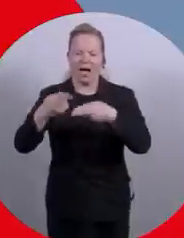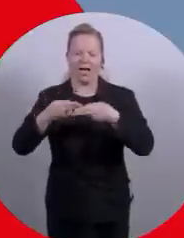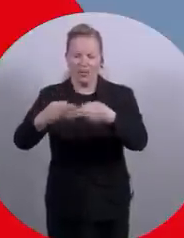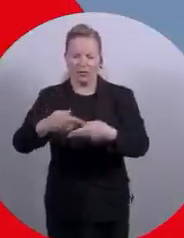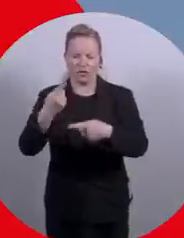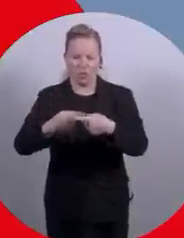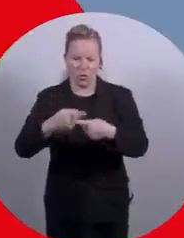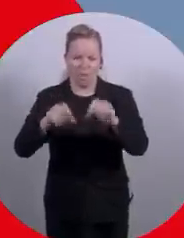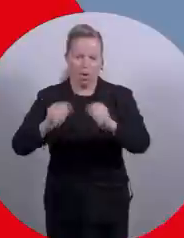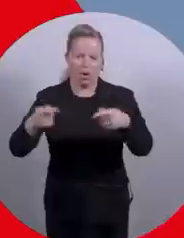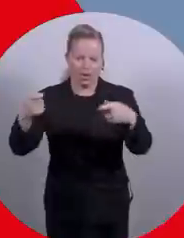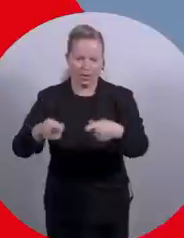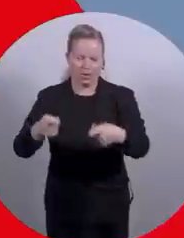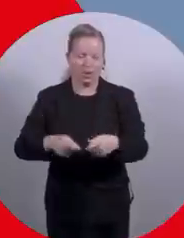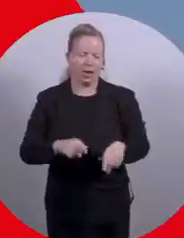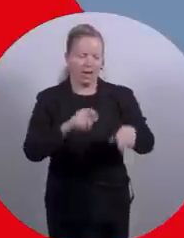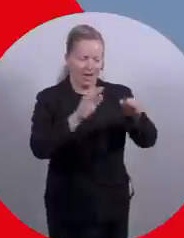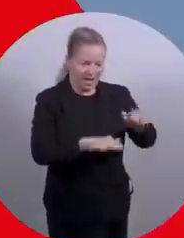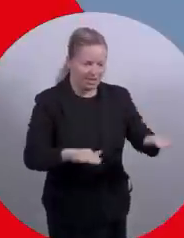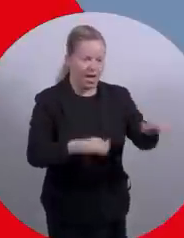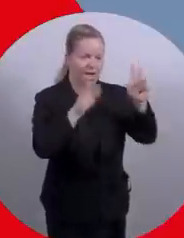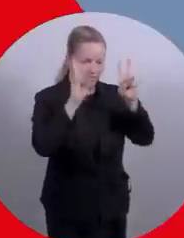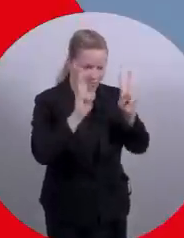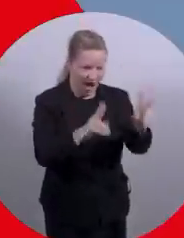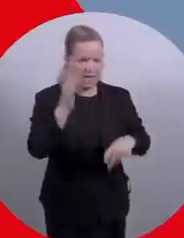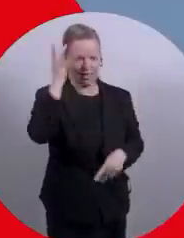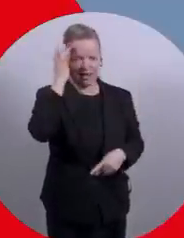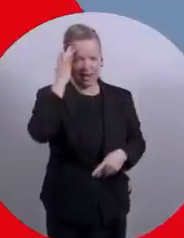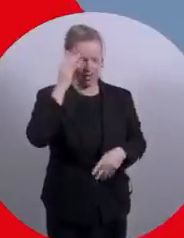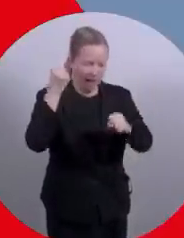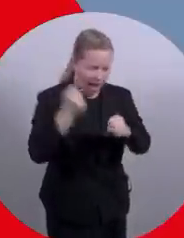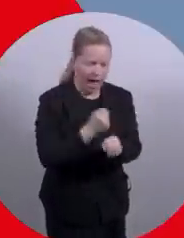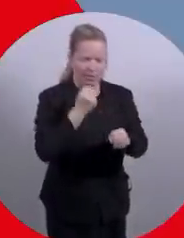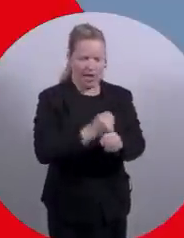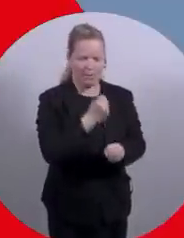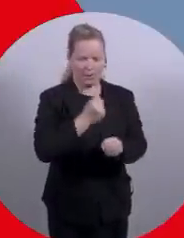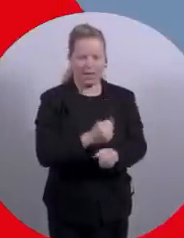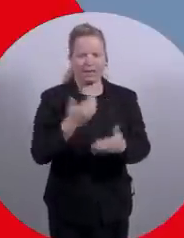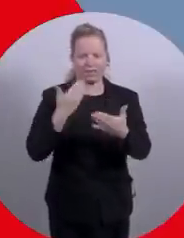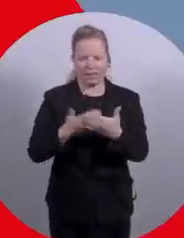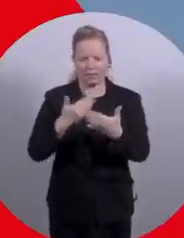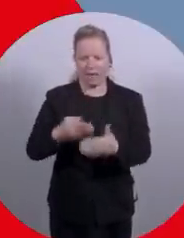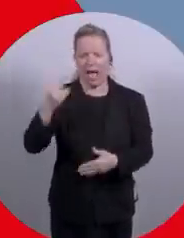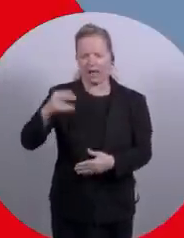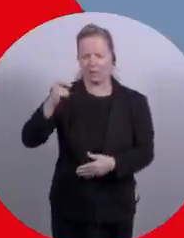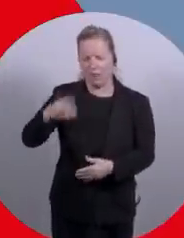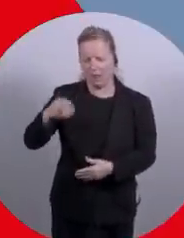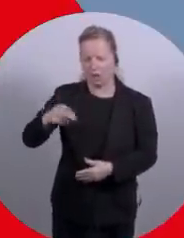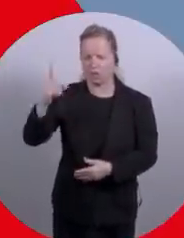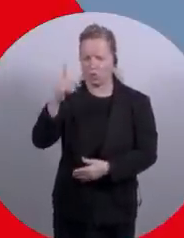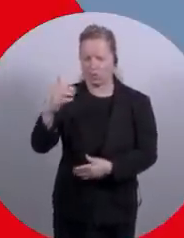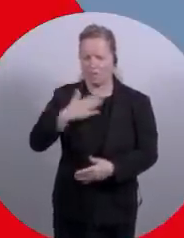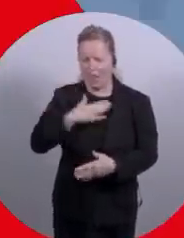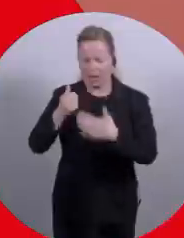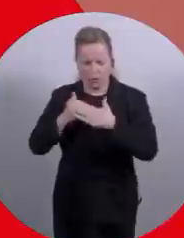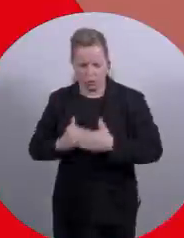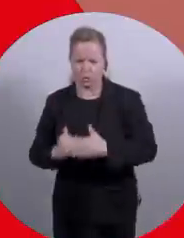die wirklich intelligent sind und die sich das hart arbeiten deswegen hat Hans Peter doskozil natürlich meine Unterstützung